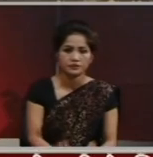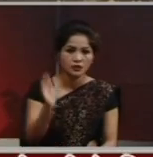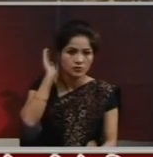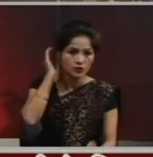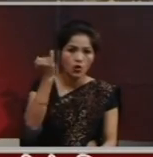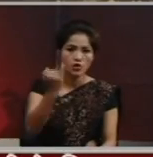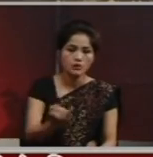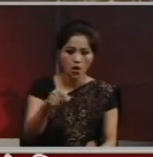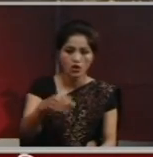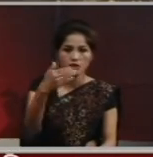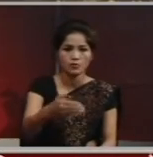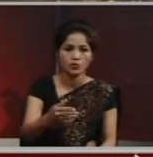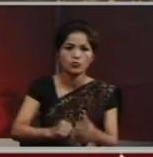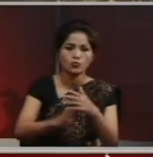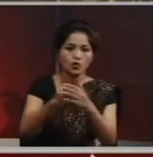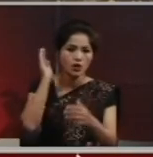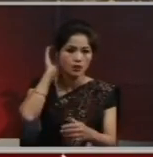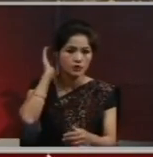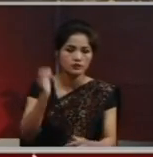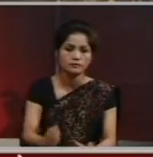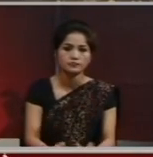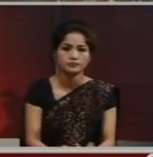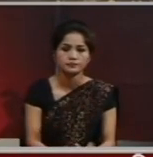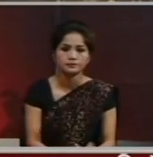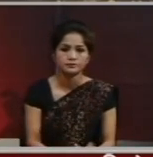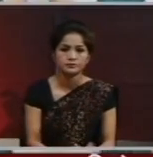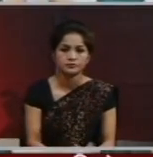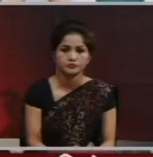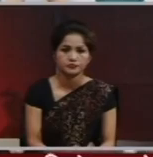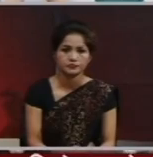बुलेटिनको अन्त्यमा अहिलेसम्मका मूल खबर।